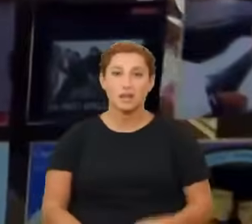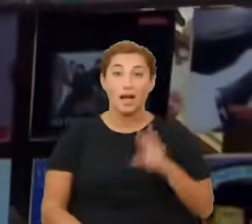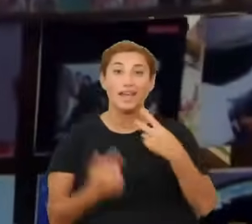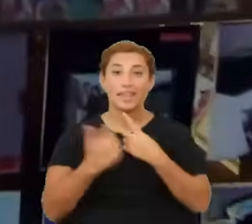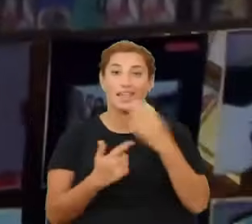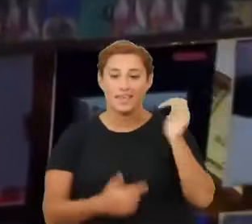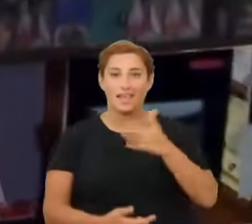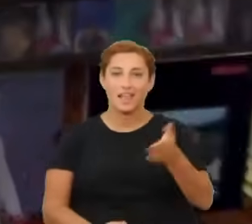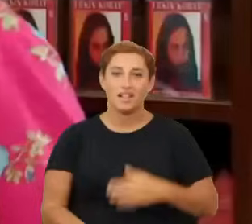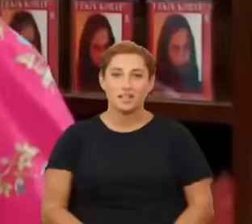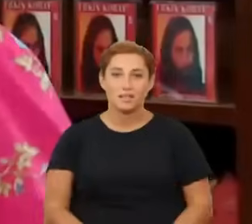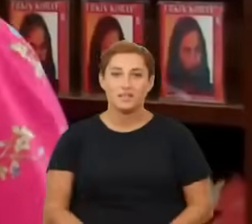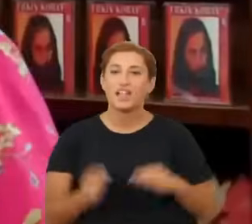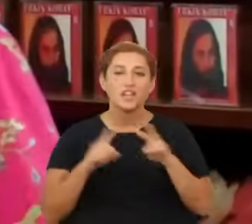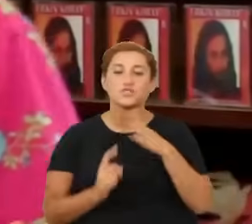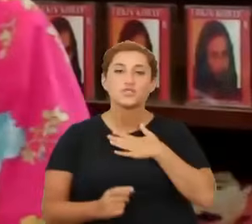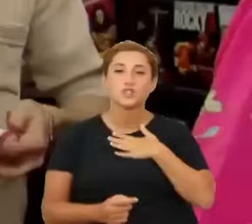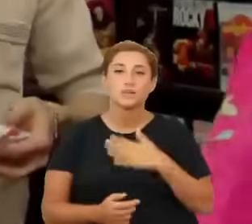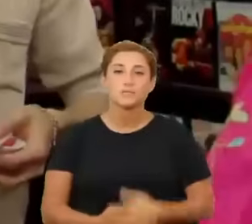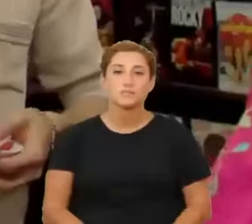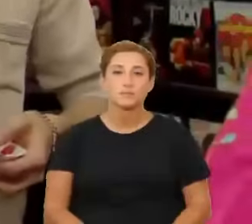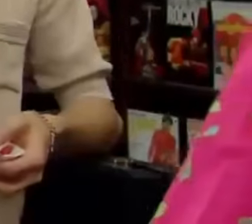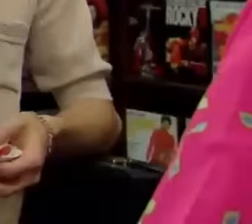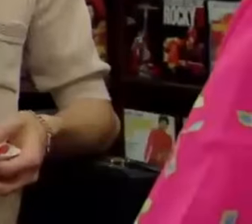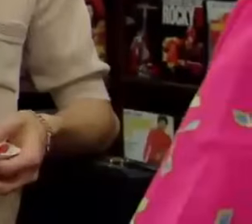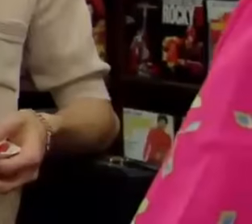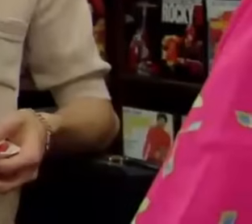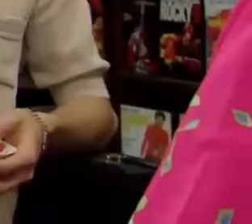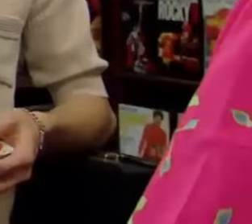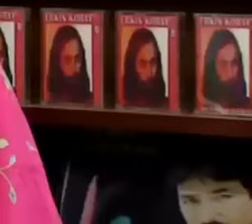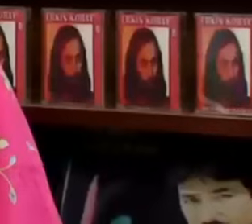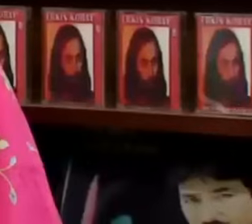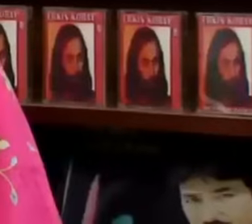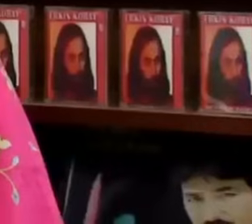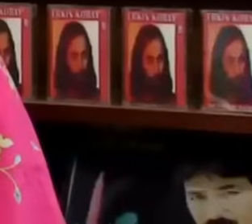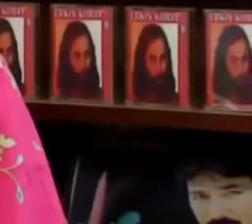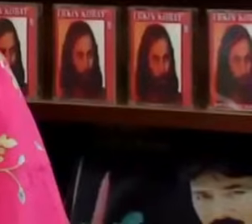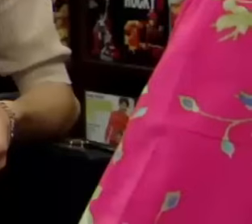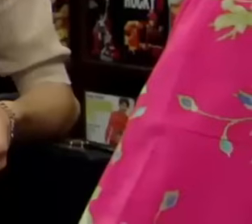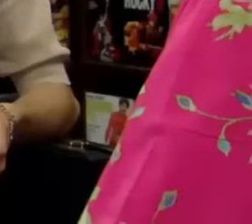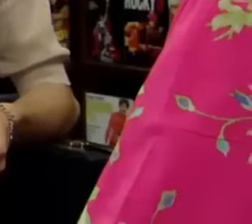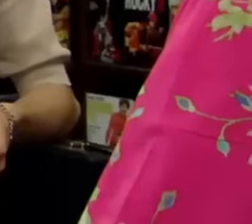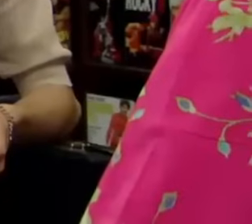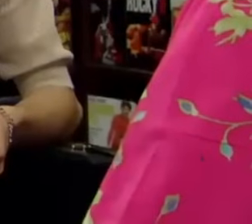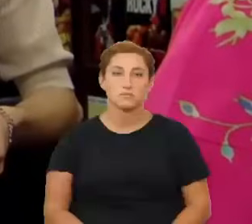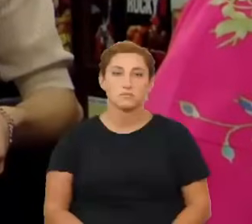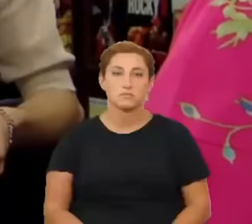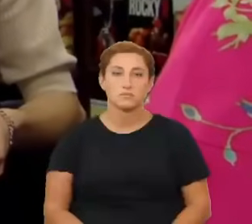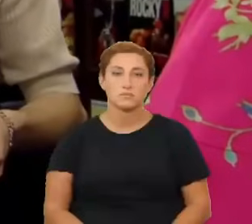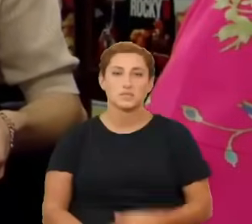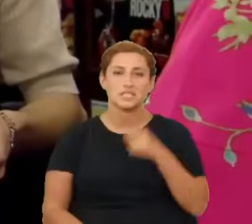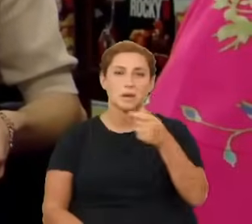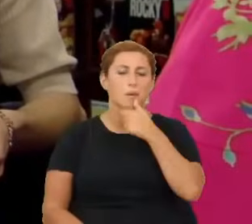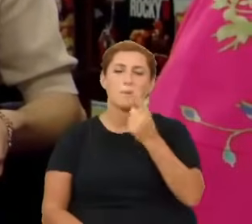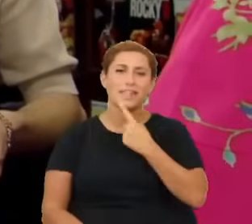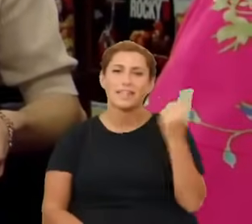Aha yengemiz de geldi. Nazlı canım. Nazlı 10 karış süratle içeri girip gitsin diye Ali'ye baktı.